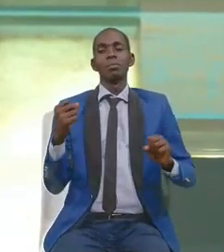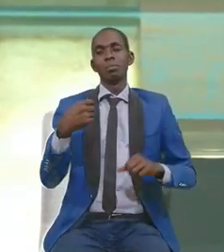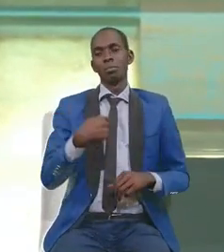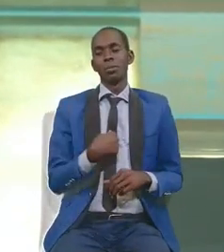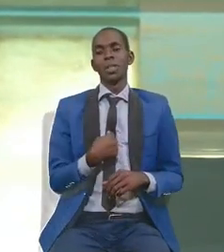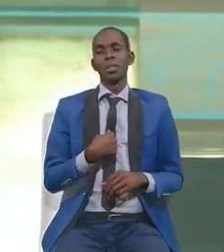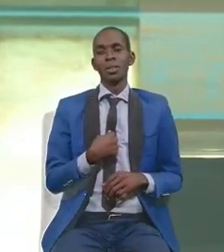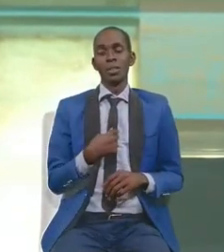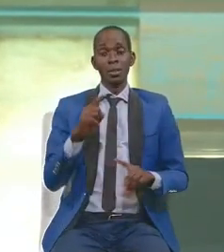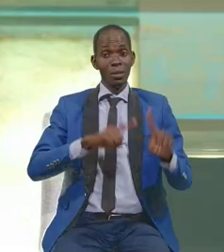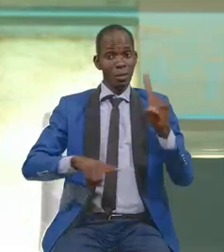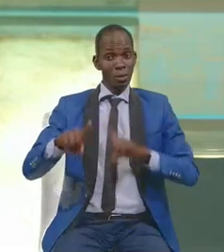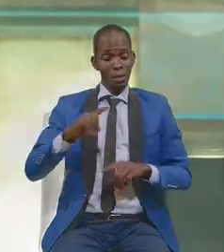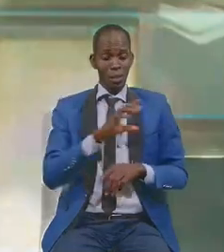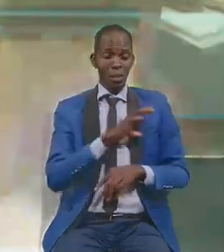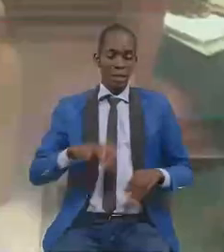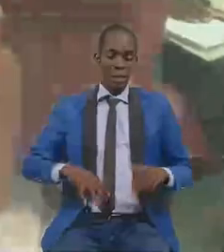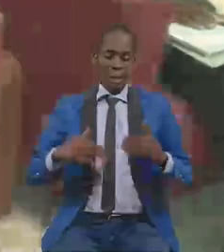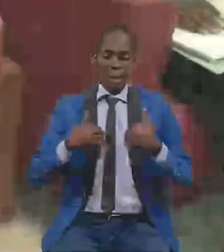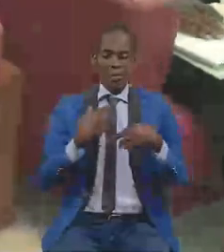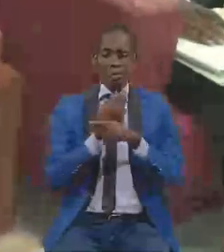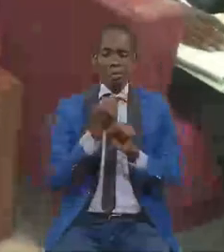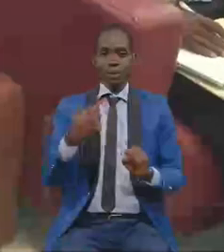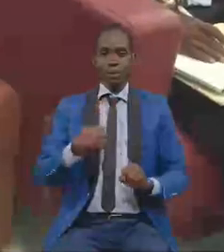de la malédiction de la loi.